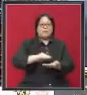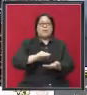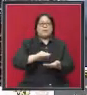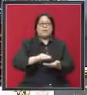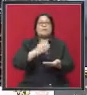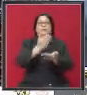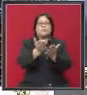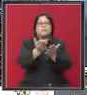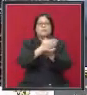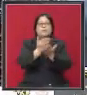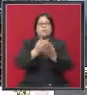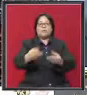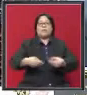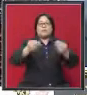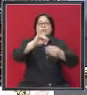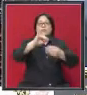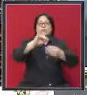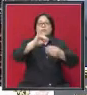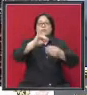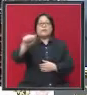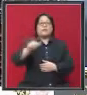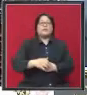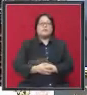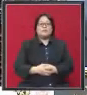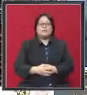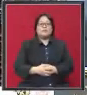mengurangkan peruntukan yang diberi kepada jasa.